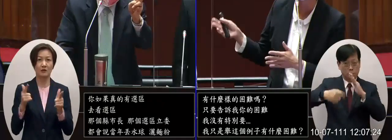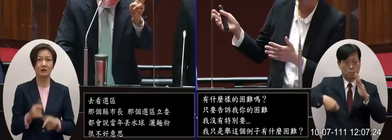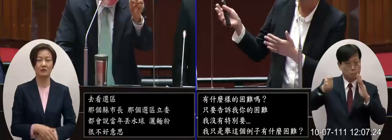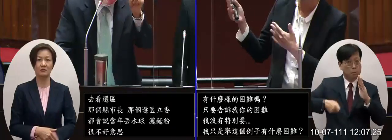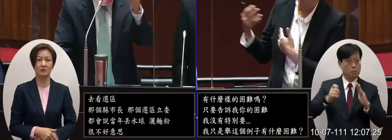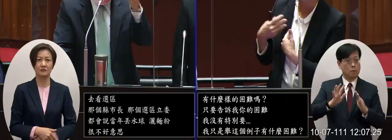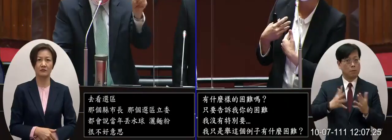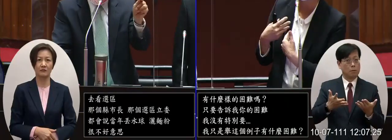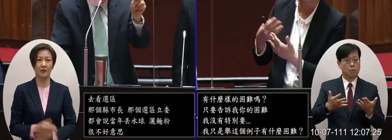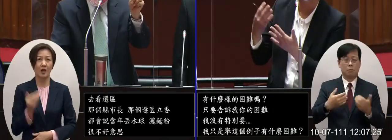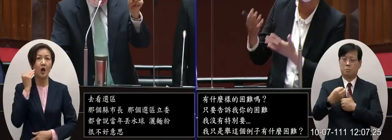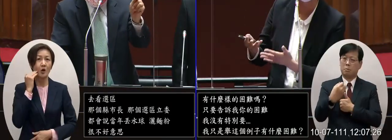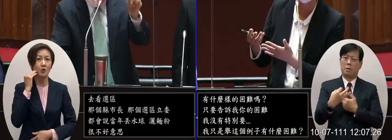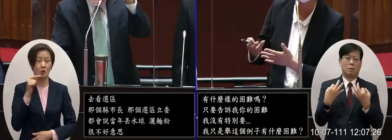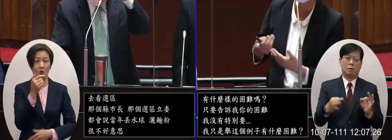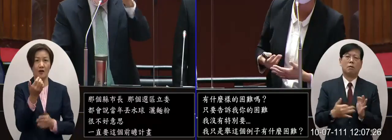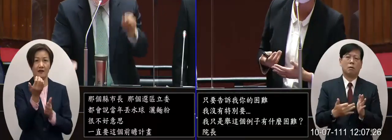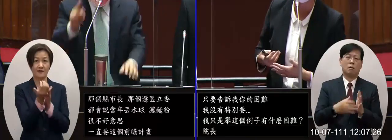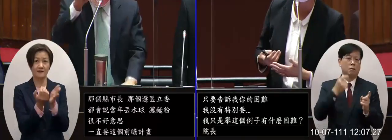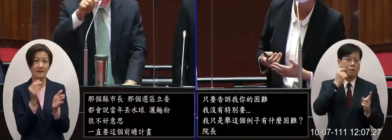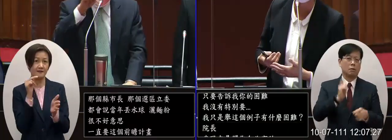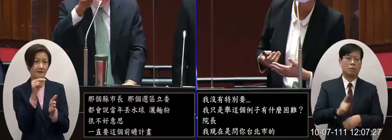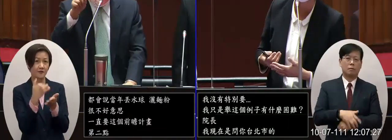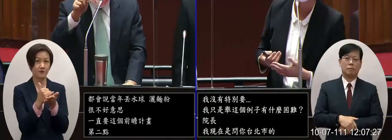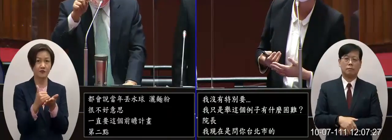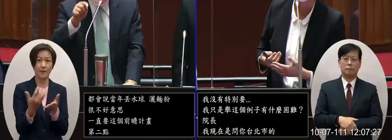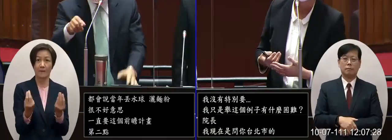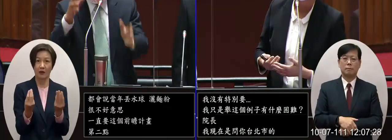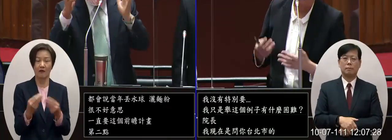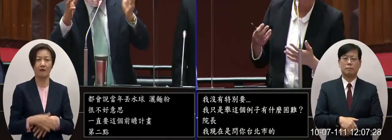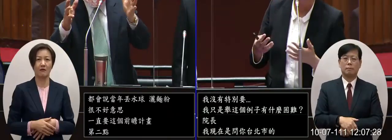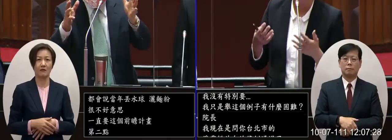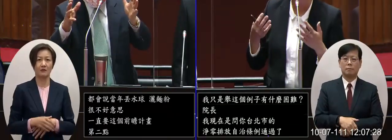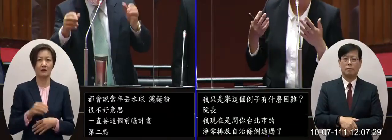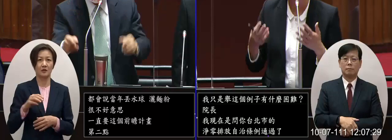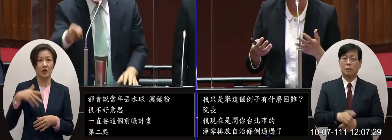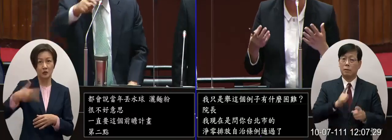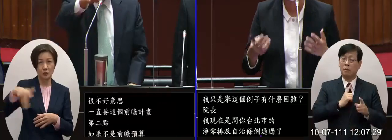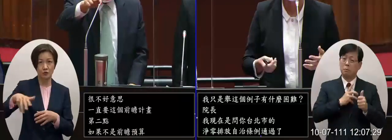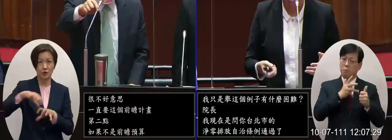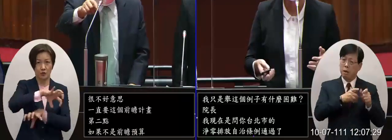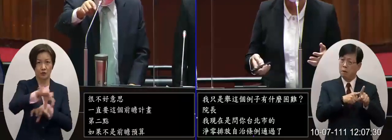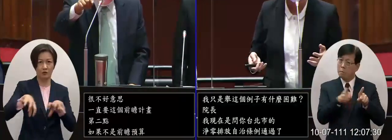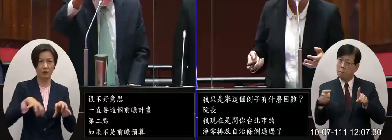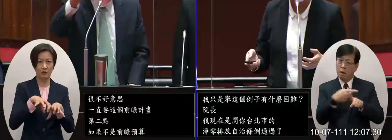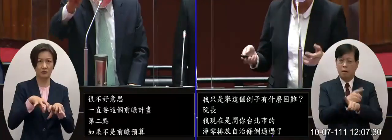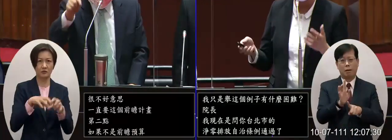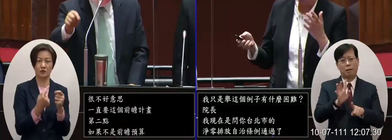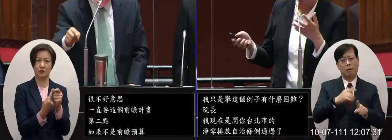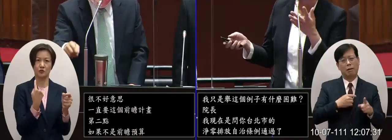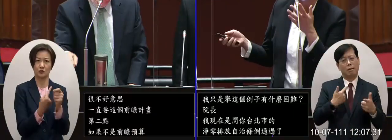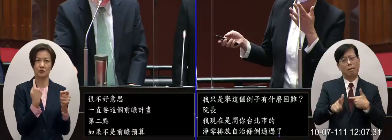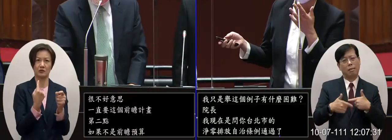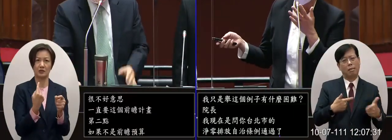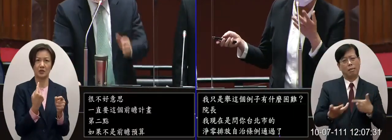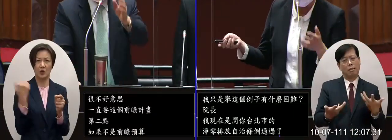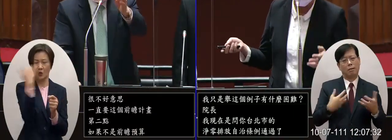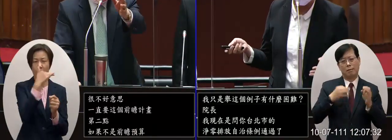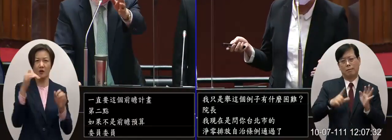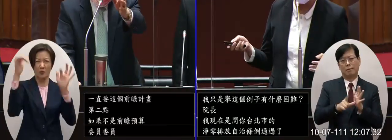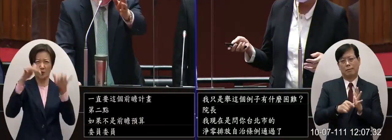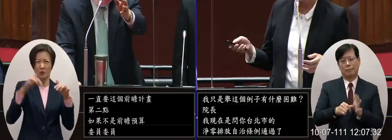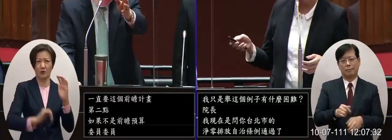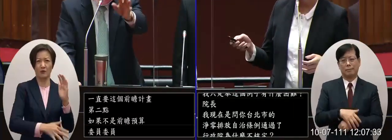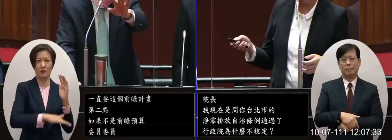么不合理？ 如果不是有前瞻预算，水环境哦，水环境。 我问 A， 你答。 去年那个百年大旱 的时